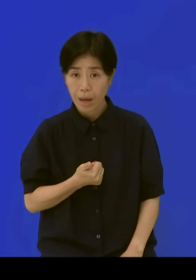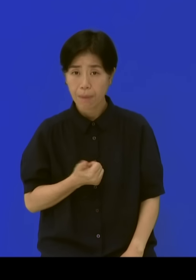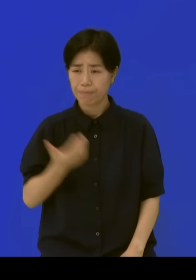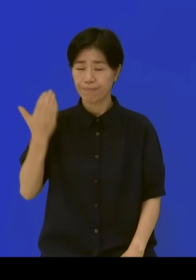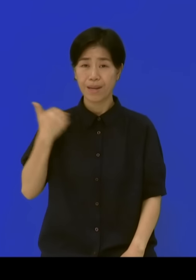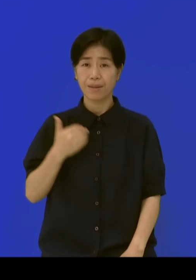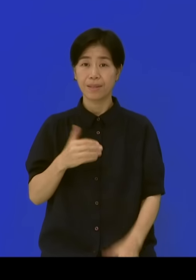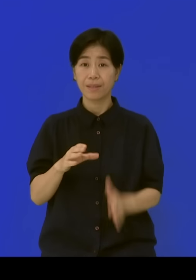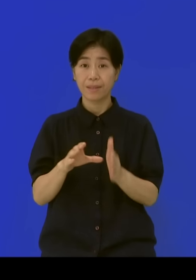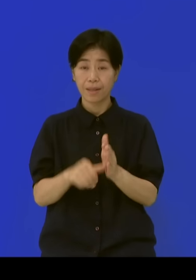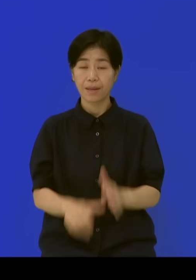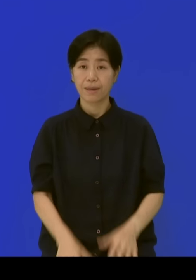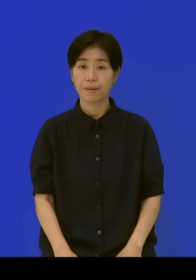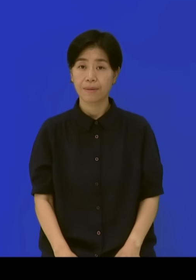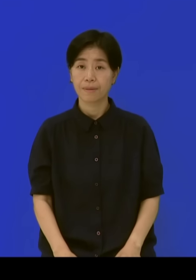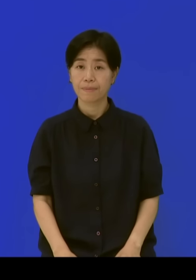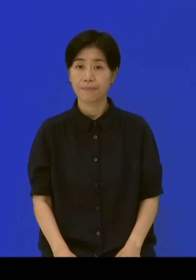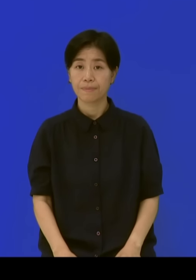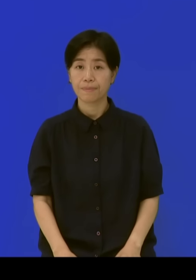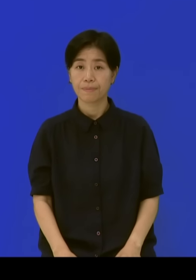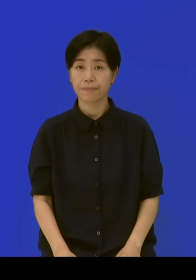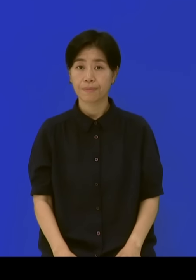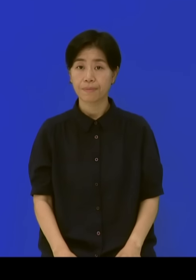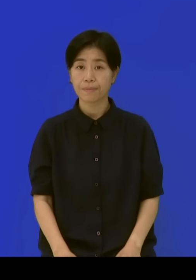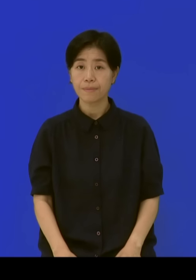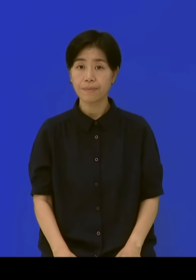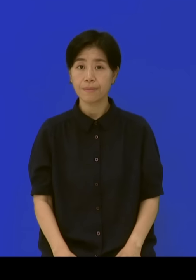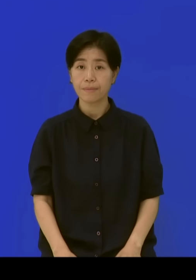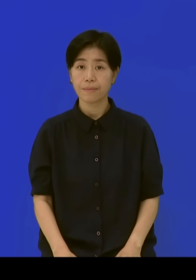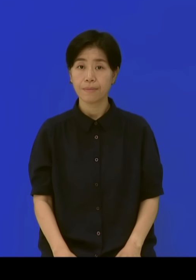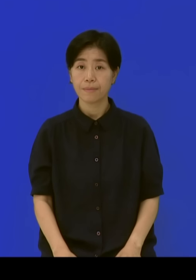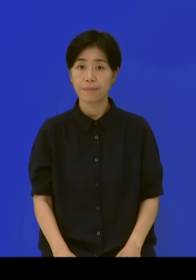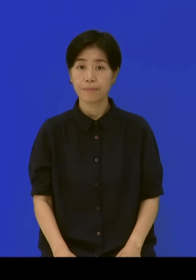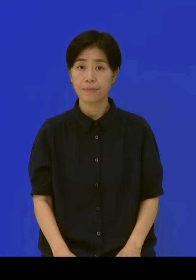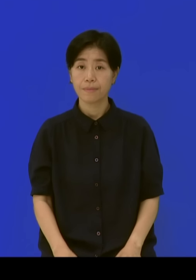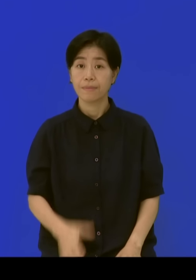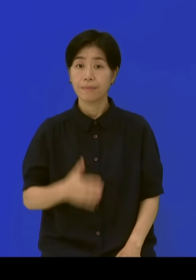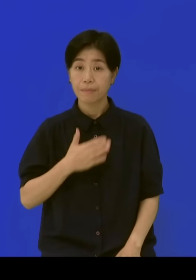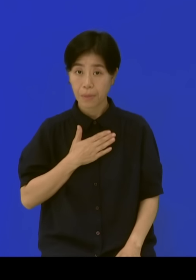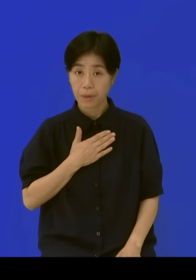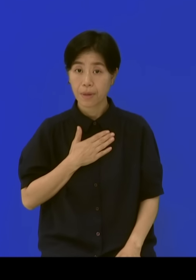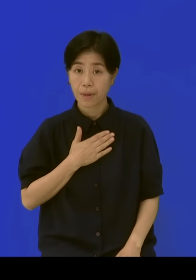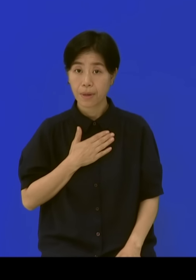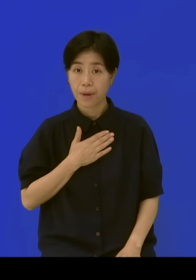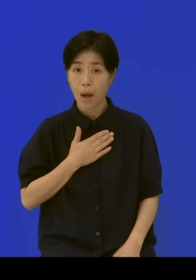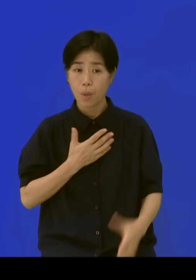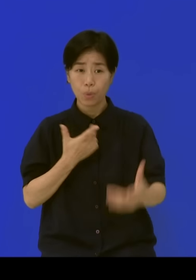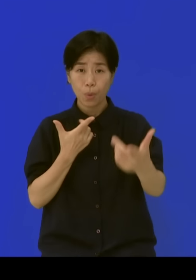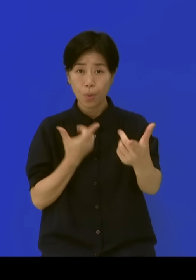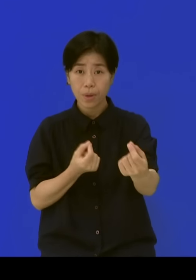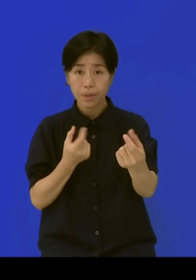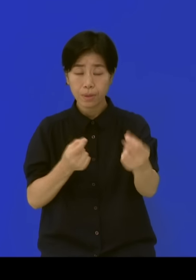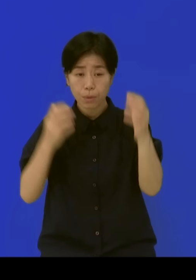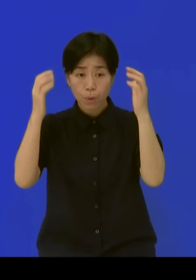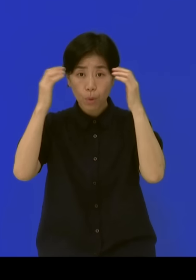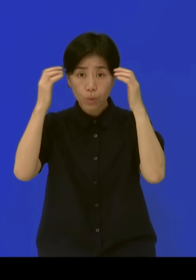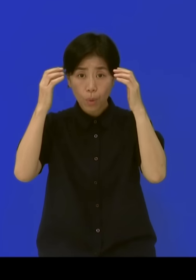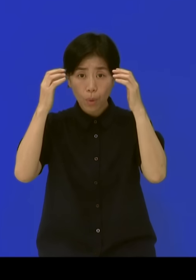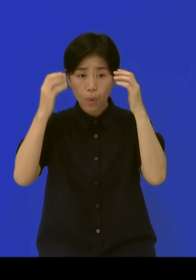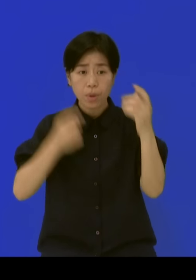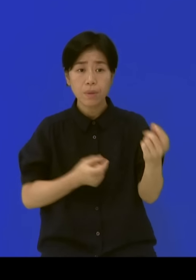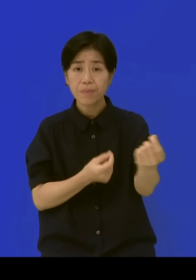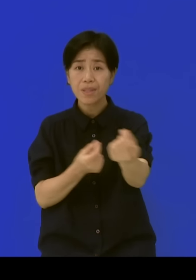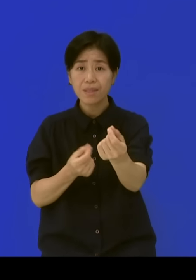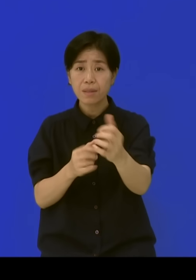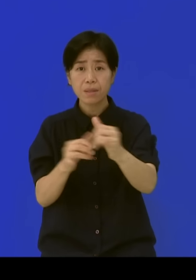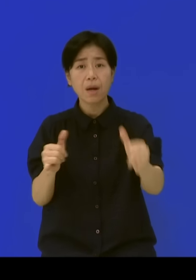시절에 어떻게 보면 그 저와 똑같은 고통들을 겪고 있는 친구들, 유사한 고통을